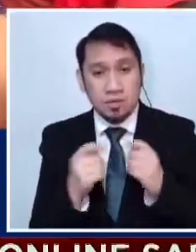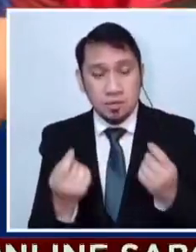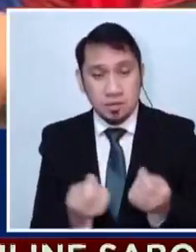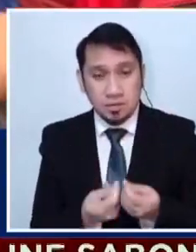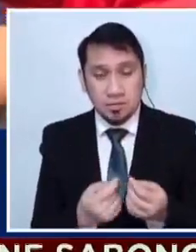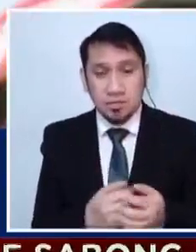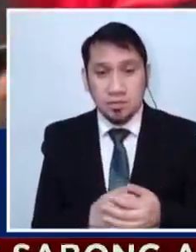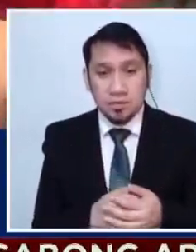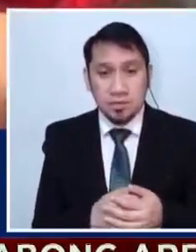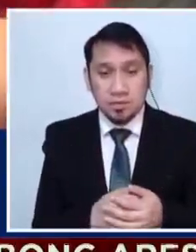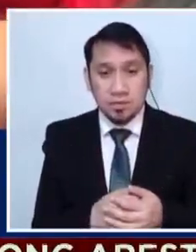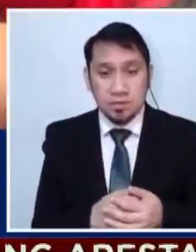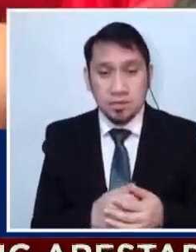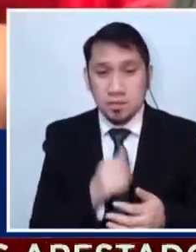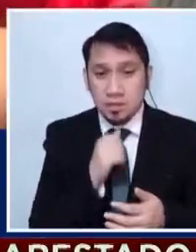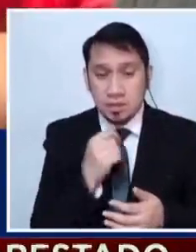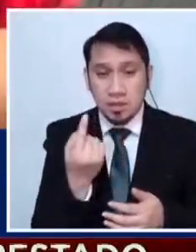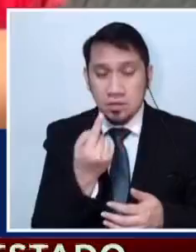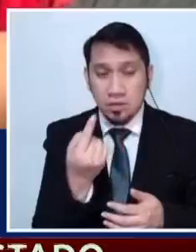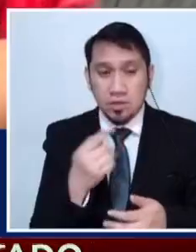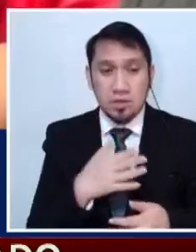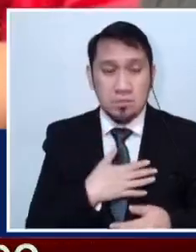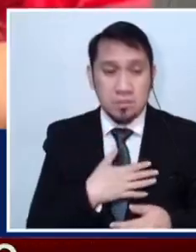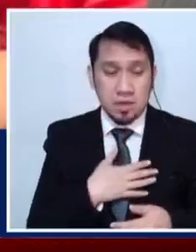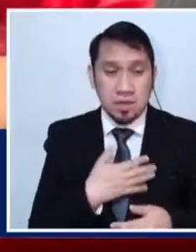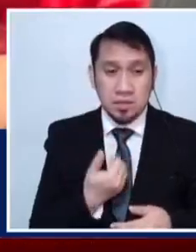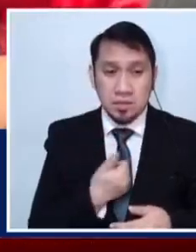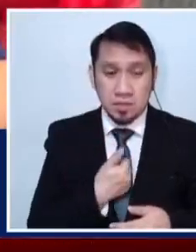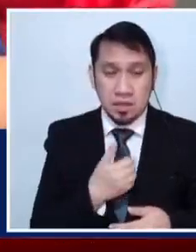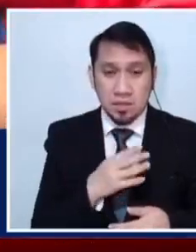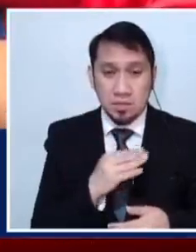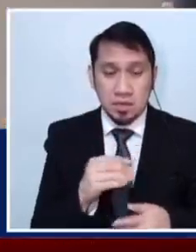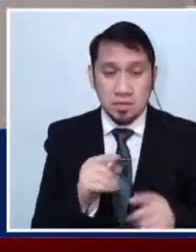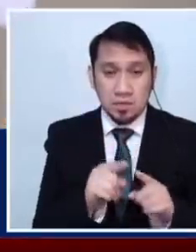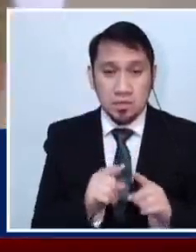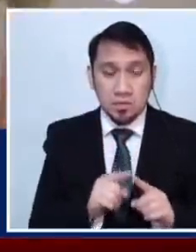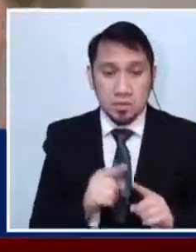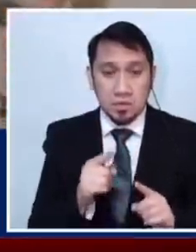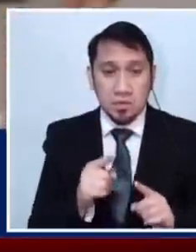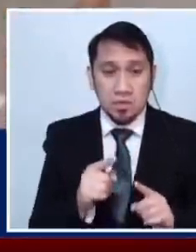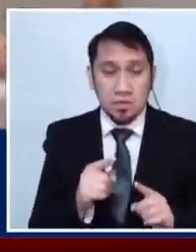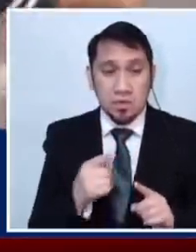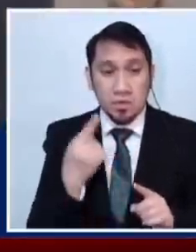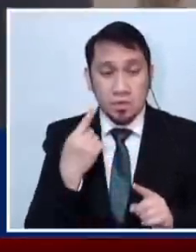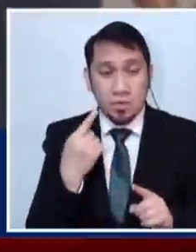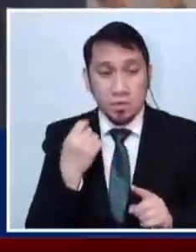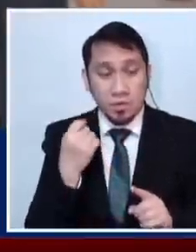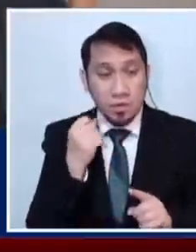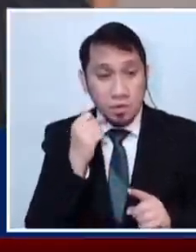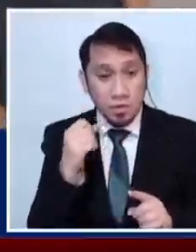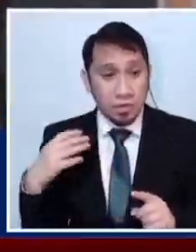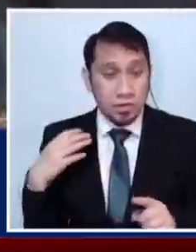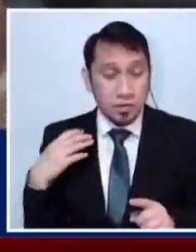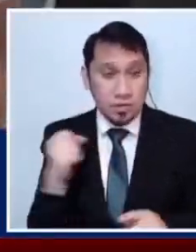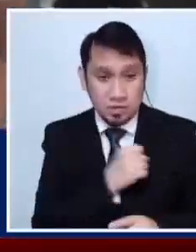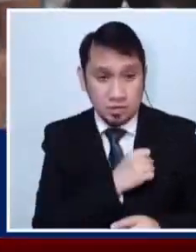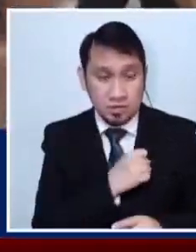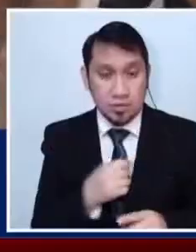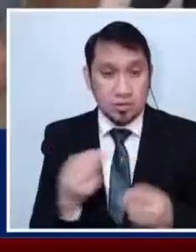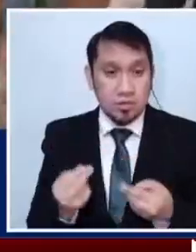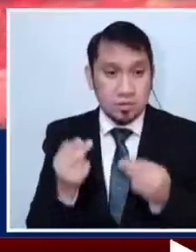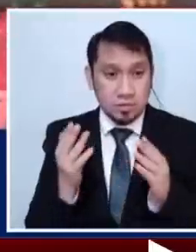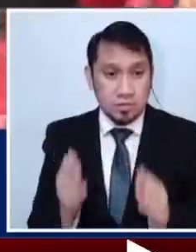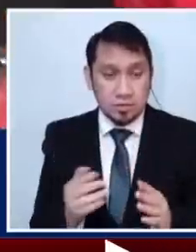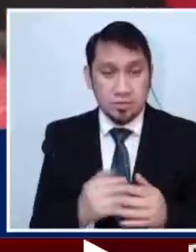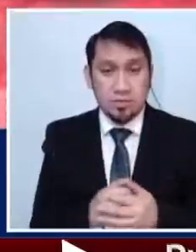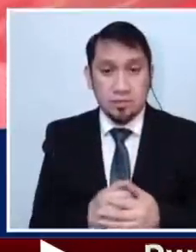only for myself and Inday Sara but also for our senatorial candidates. Kasunod ng pulong, nagkaravan sa Silay City